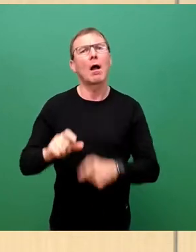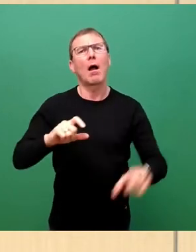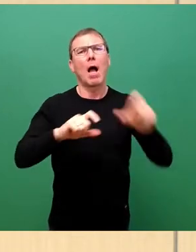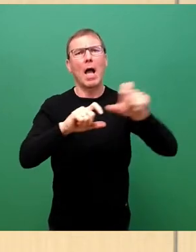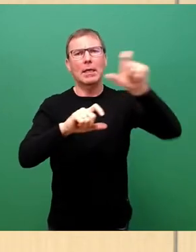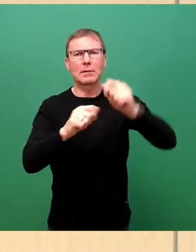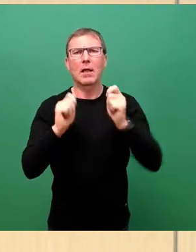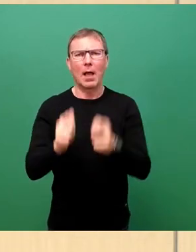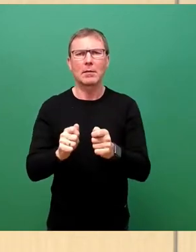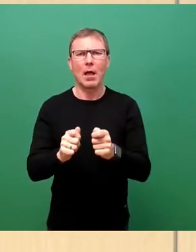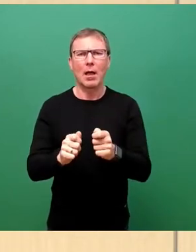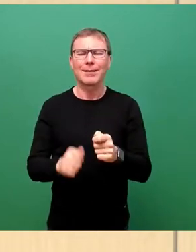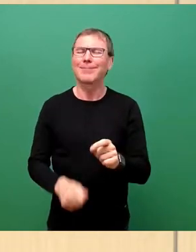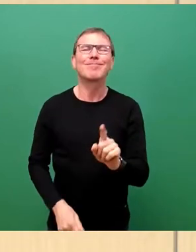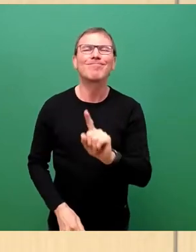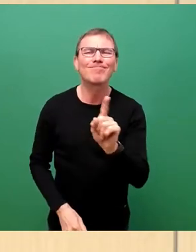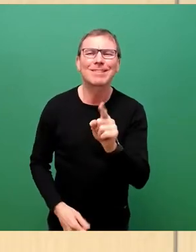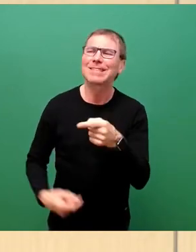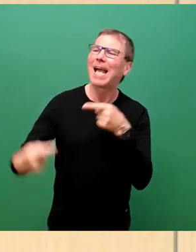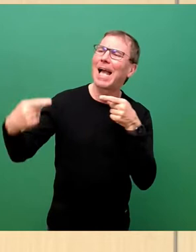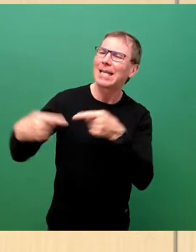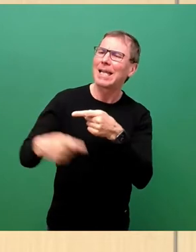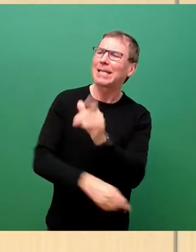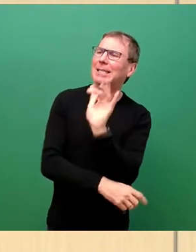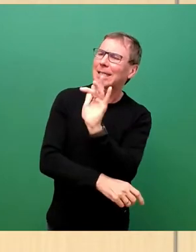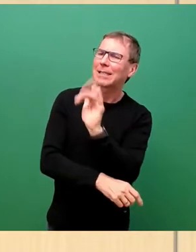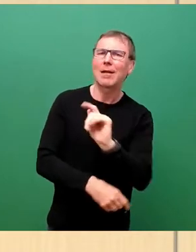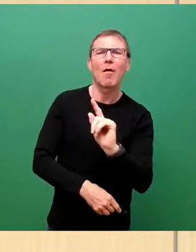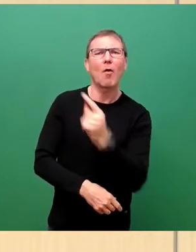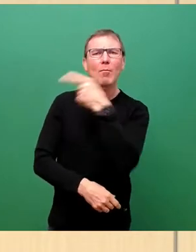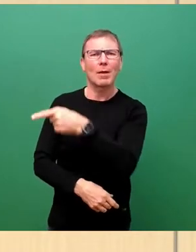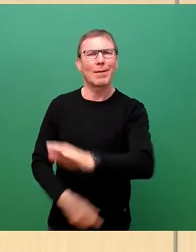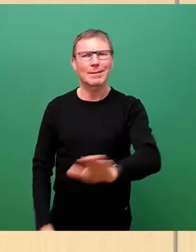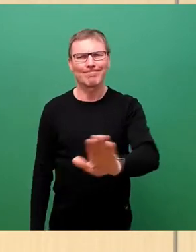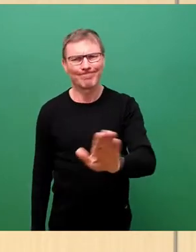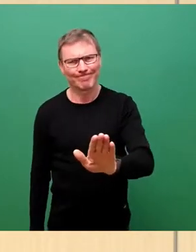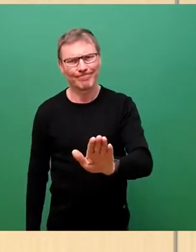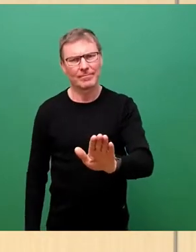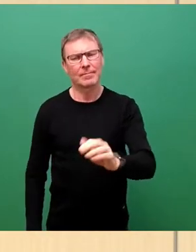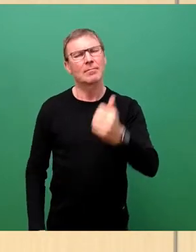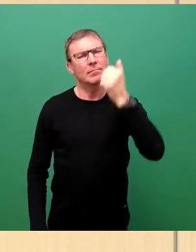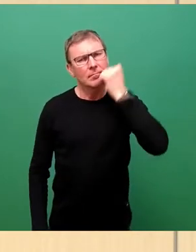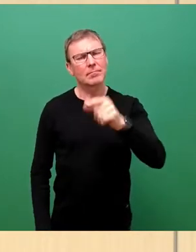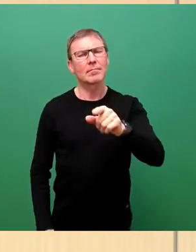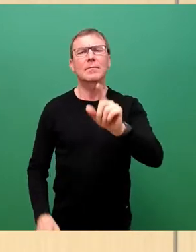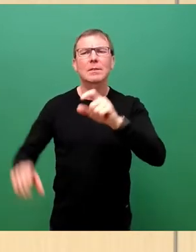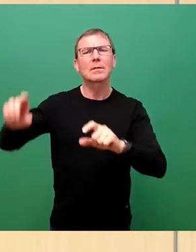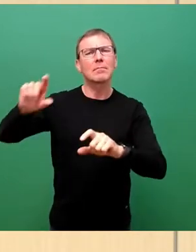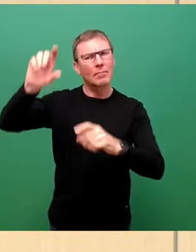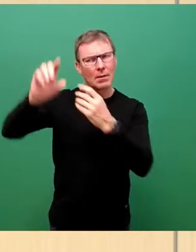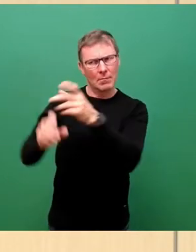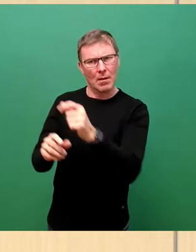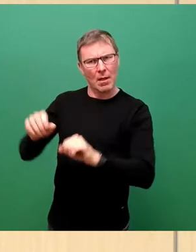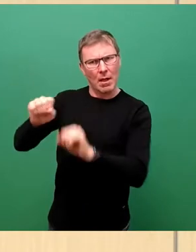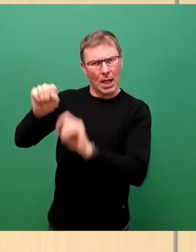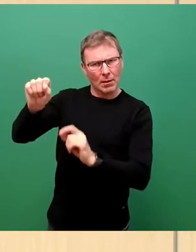als Gegenantrag oder als Kritik am Antrag des Oberbürgermeisters aufzufassen, sondern wirklich als Ergänzung. Und diese